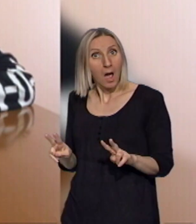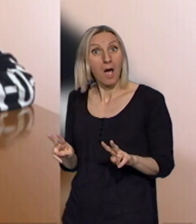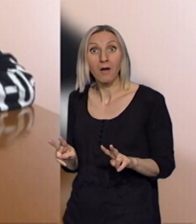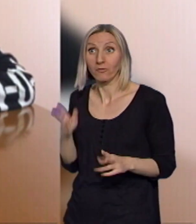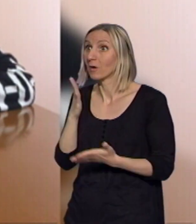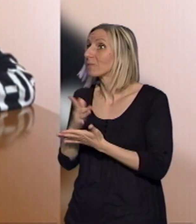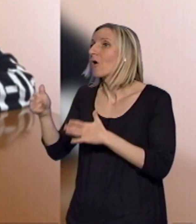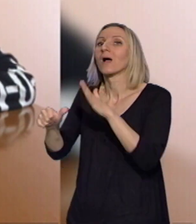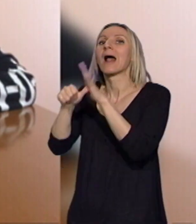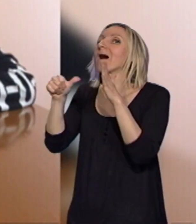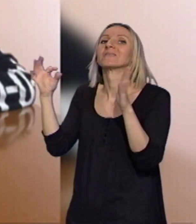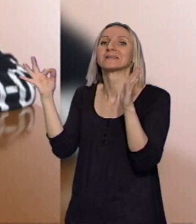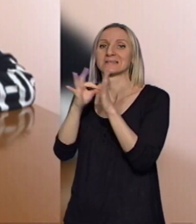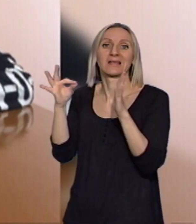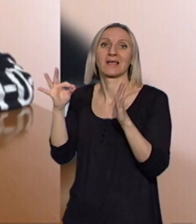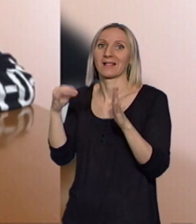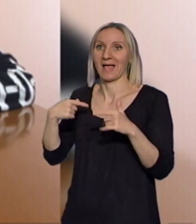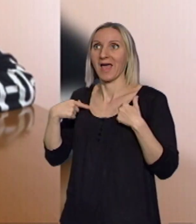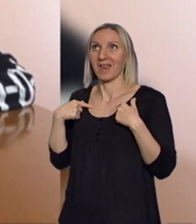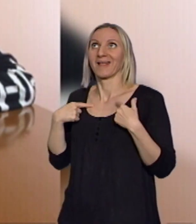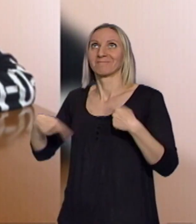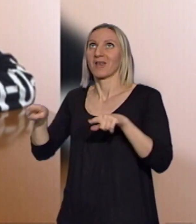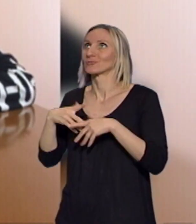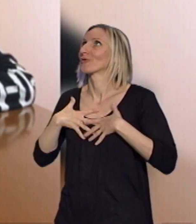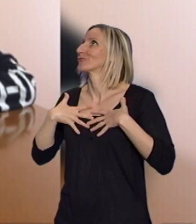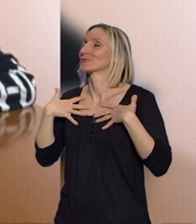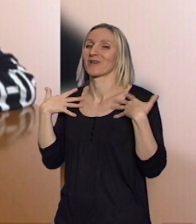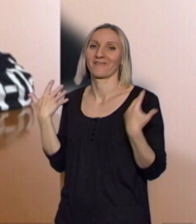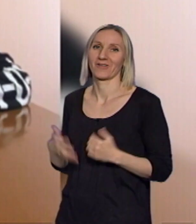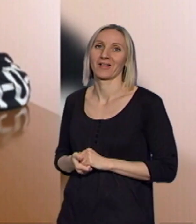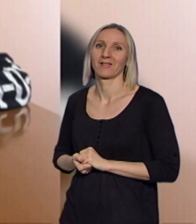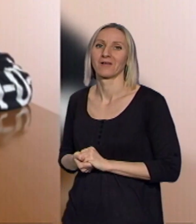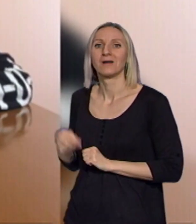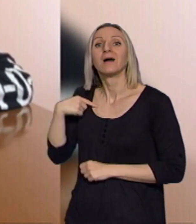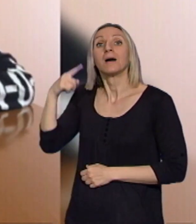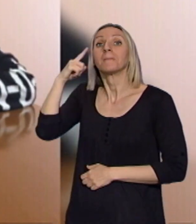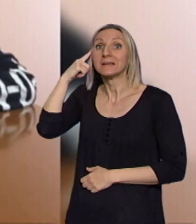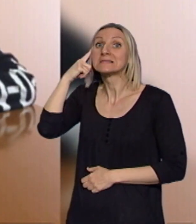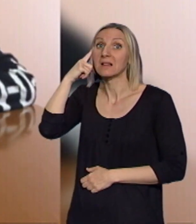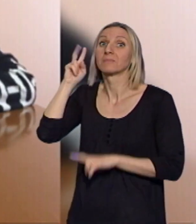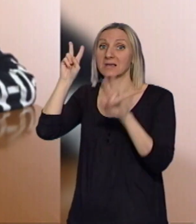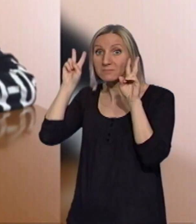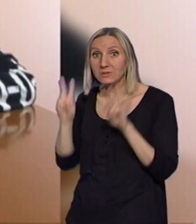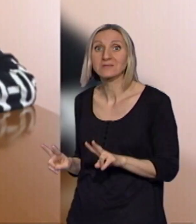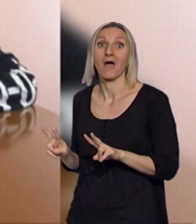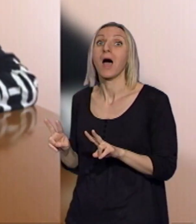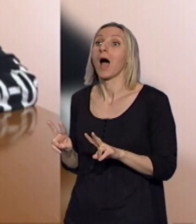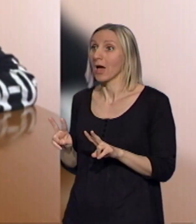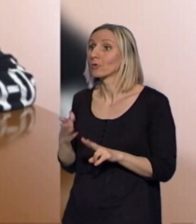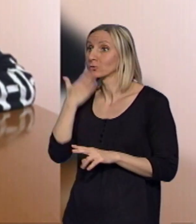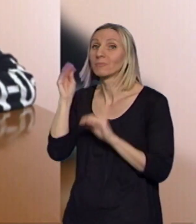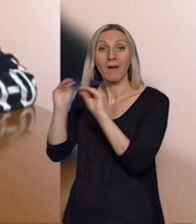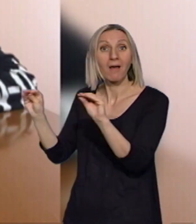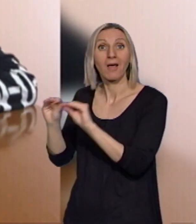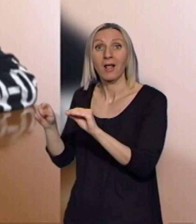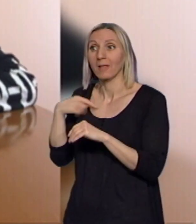njenih glavnih ciljeva, što je nas baš onako oduševilo. Mislimo da smo bili stvarno na pravom putu. Mi nju